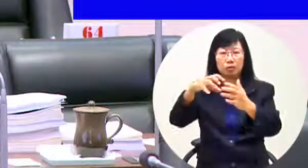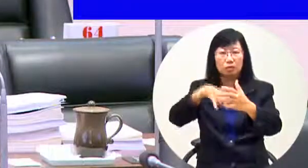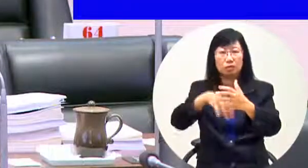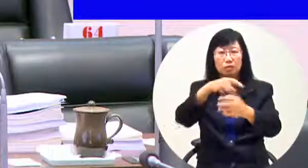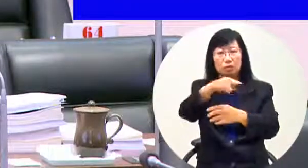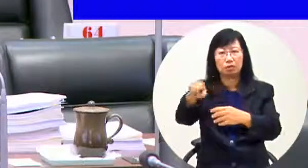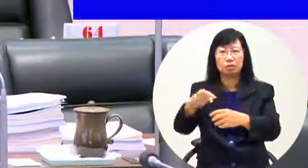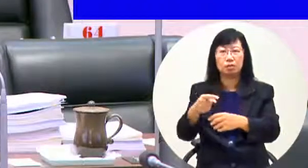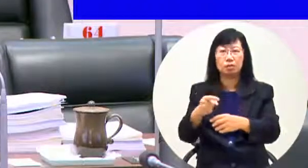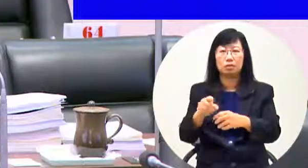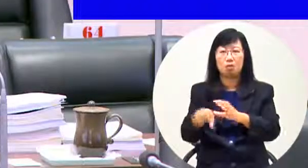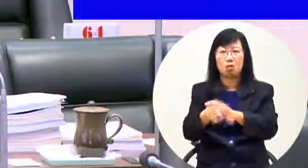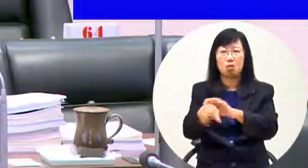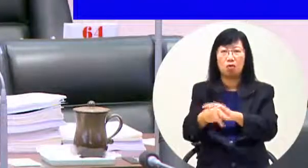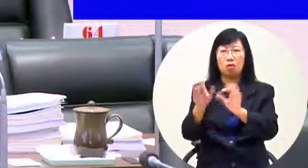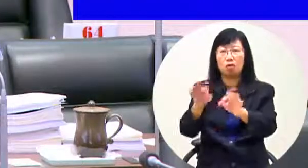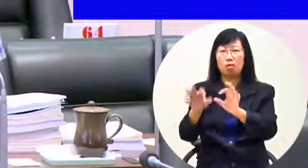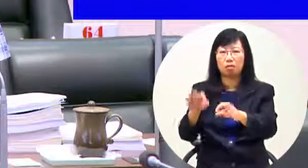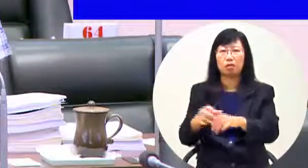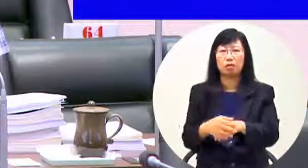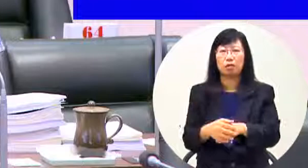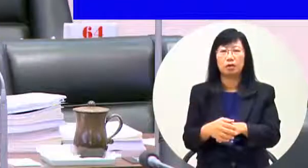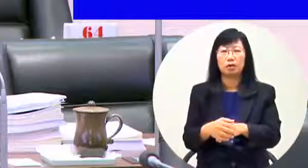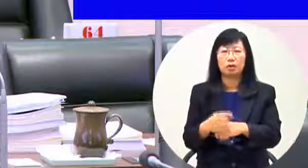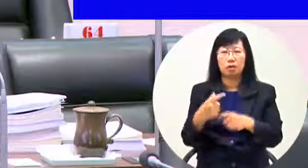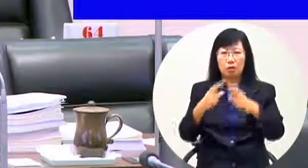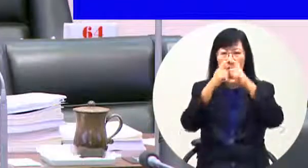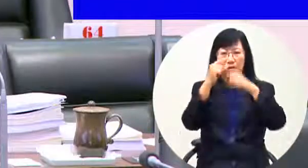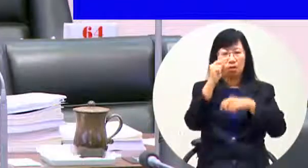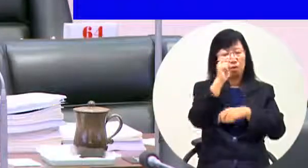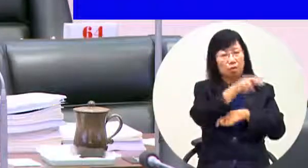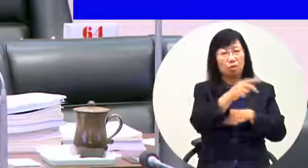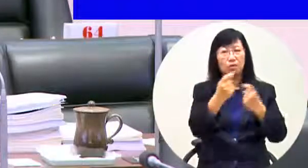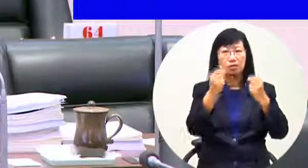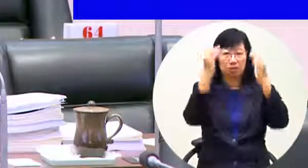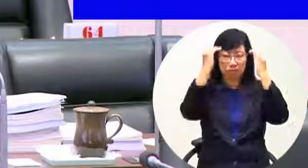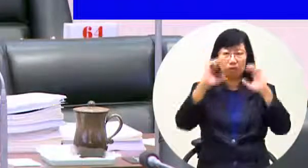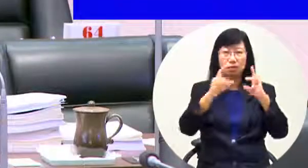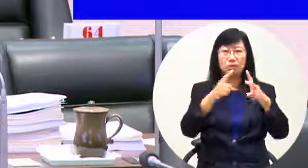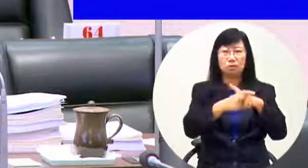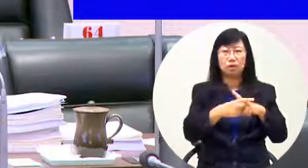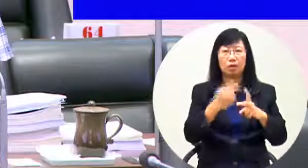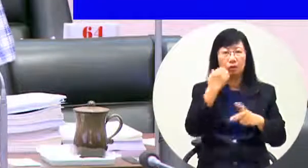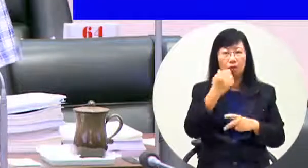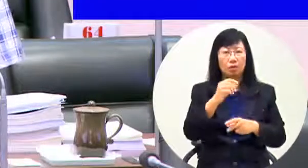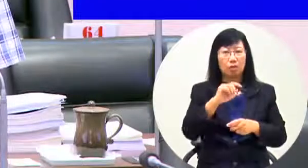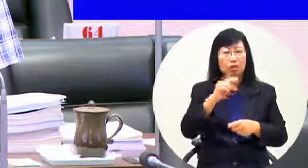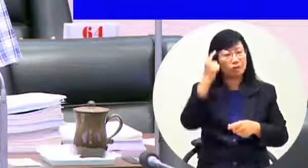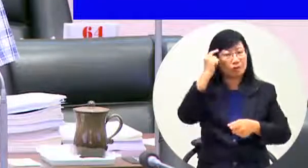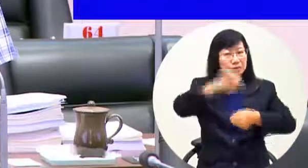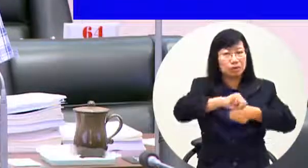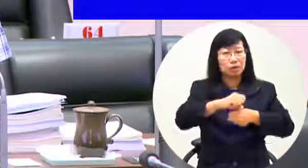母校一样，男子国小等于再盖了100班，结果最后